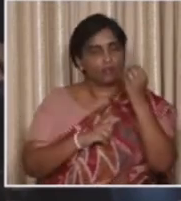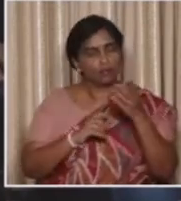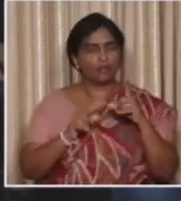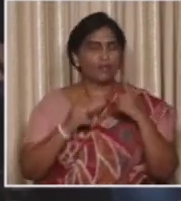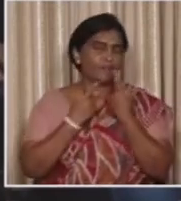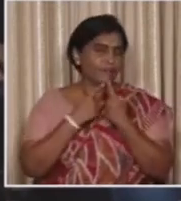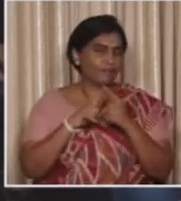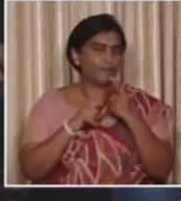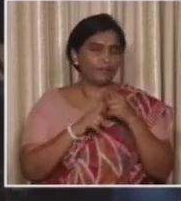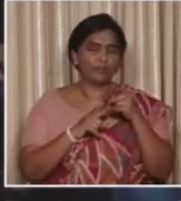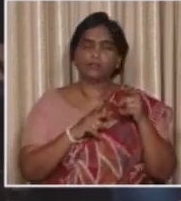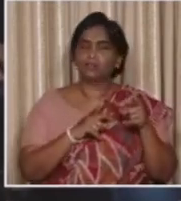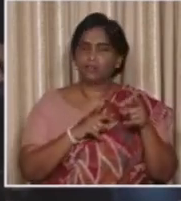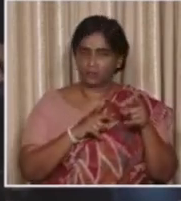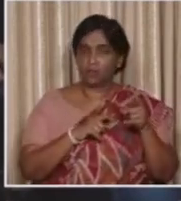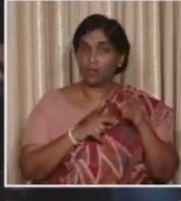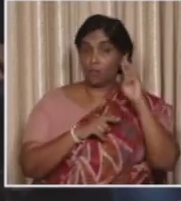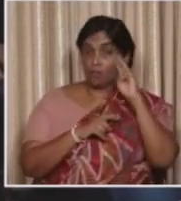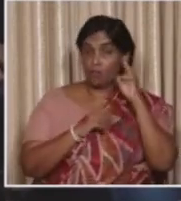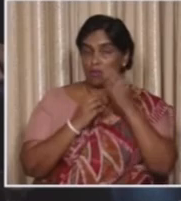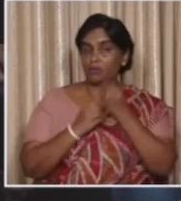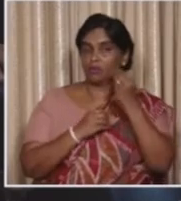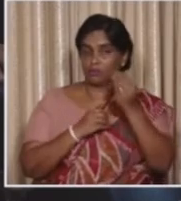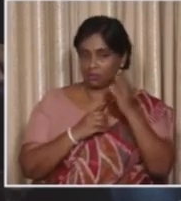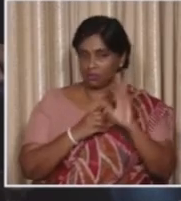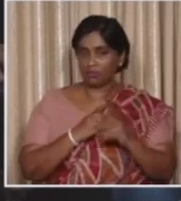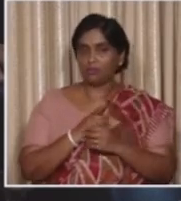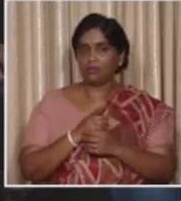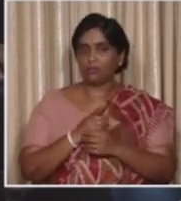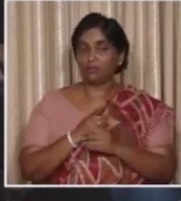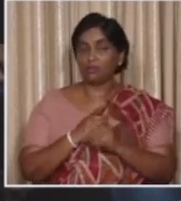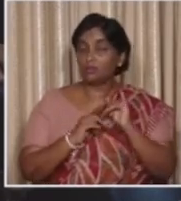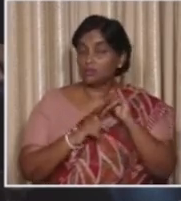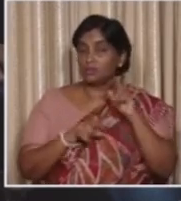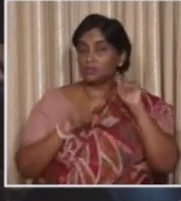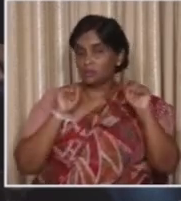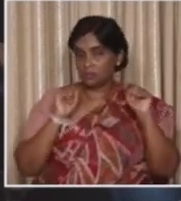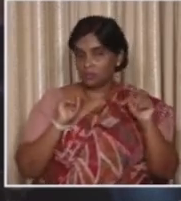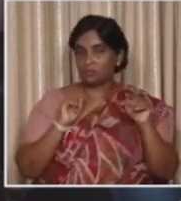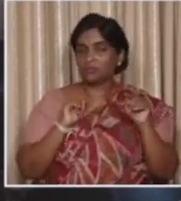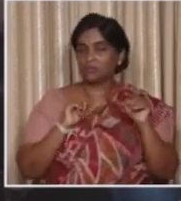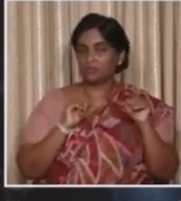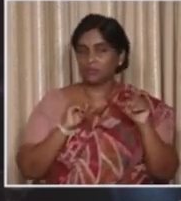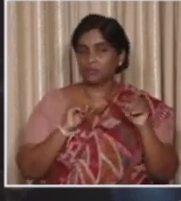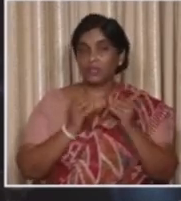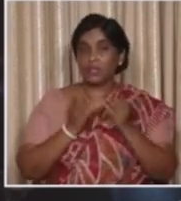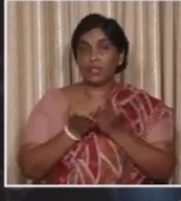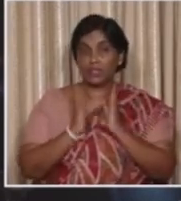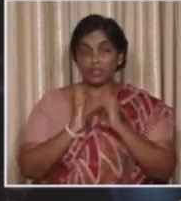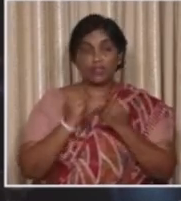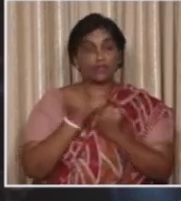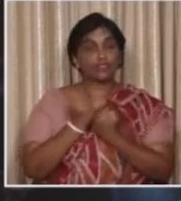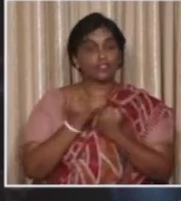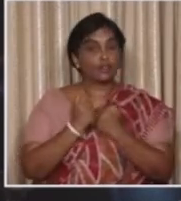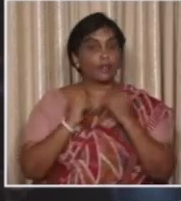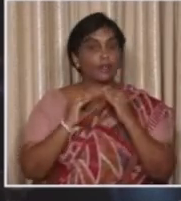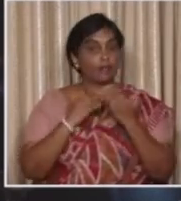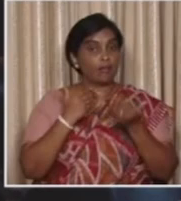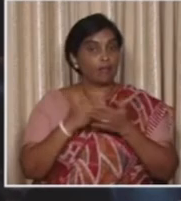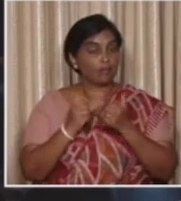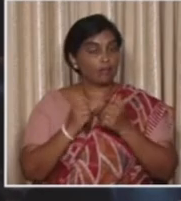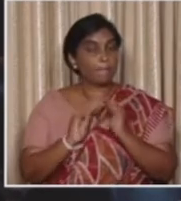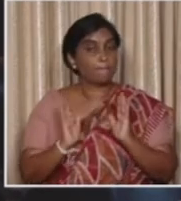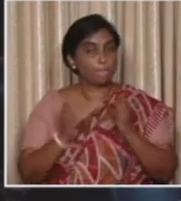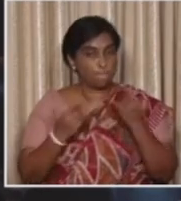විවිධ පොරොන්දු පත්‍ර දුන්නා. සමහර තැන්වල ඉන්දියන් ආධාර යටතේ නිවාස හදන්න පටන්